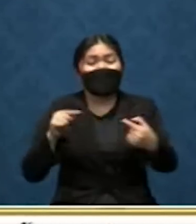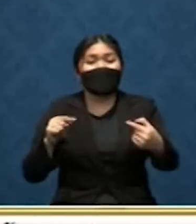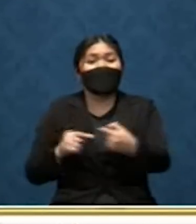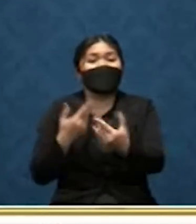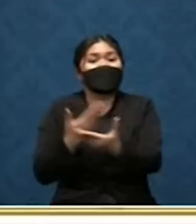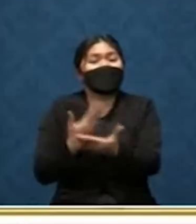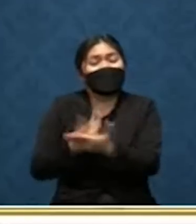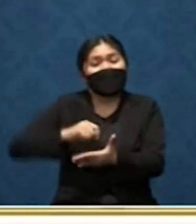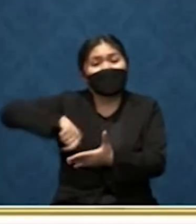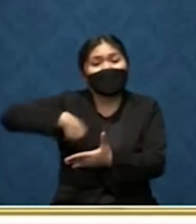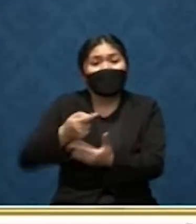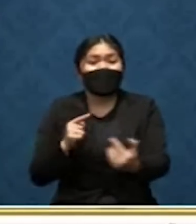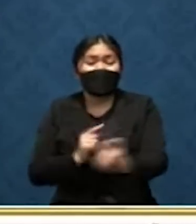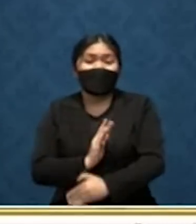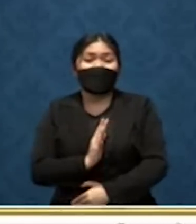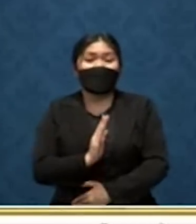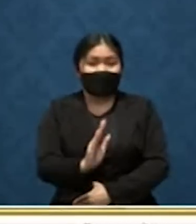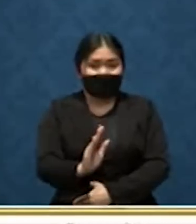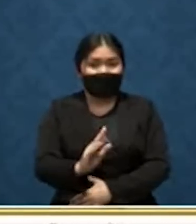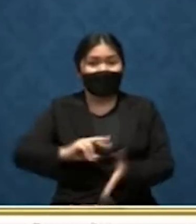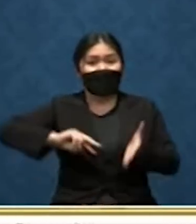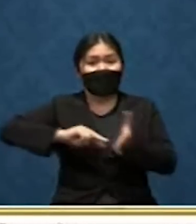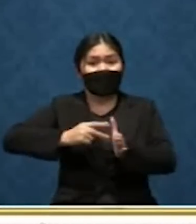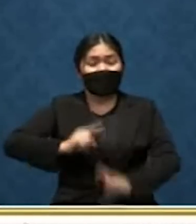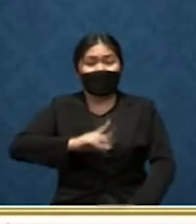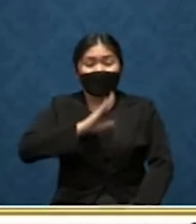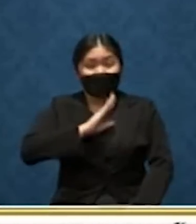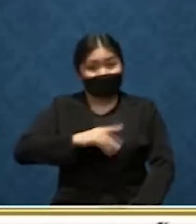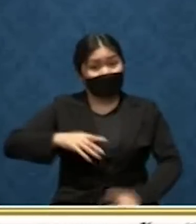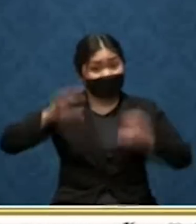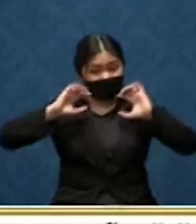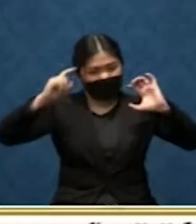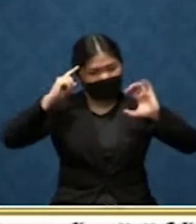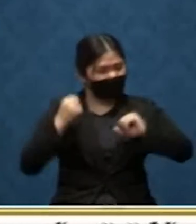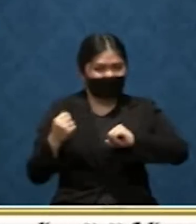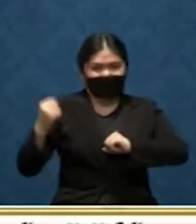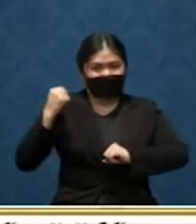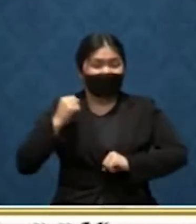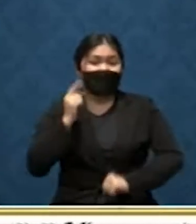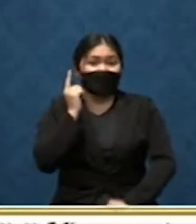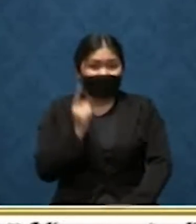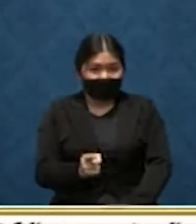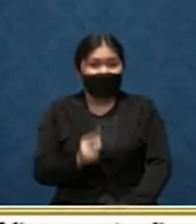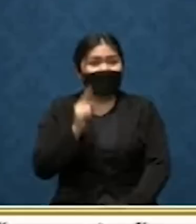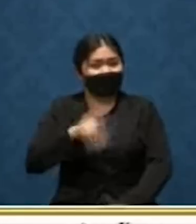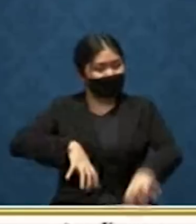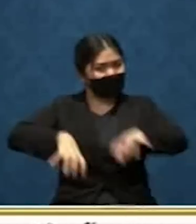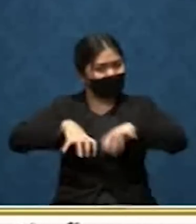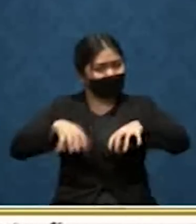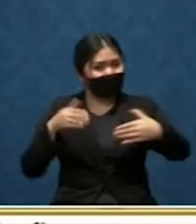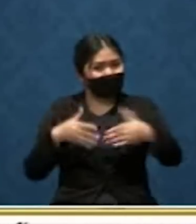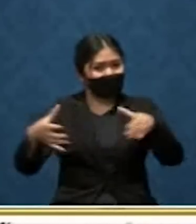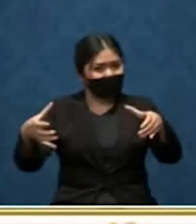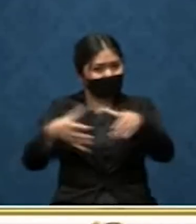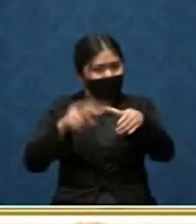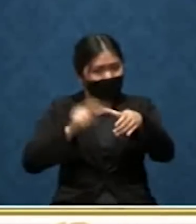ี่สุดจริษนั่นหมายความว่าถ้ารัฒบาลจริงจังกับที่แลงเอาไ้ก็ต้องจัดการกับกรุมผ